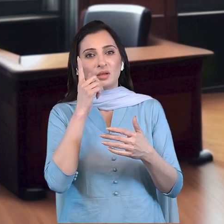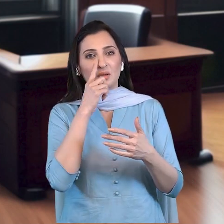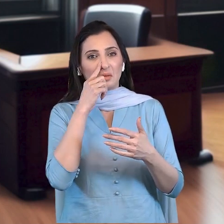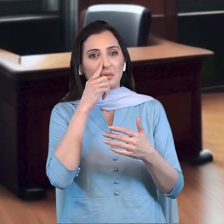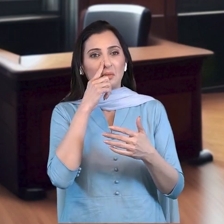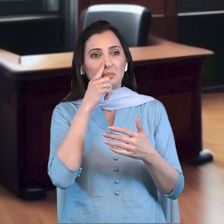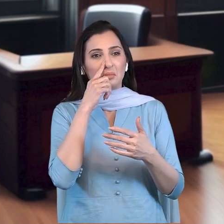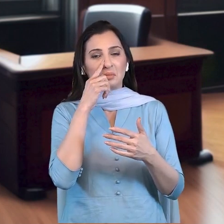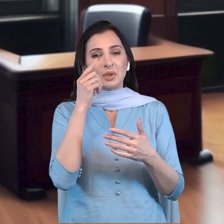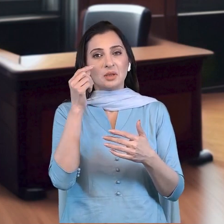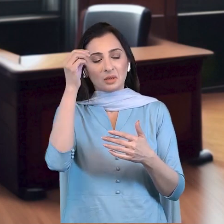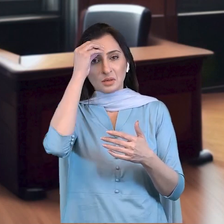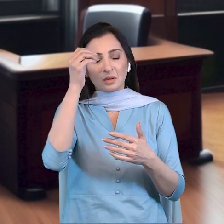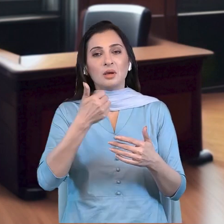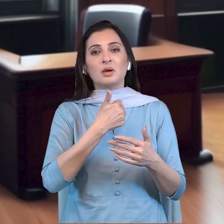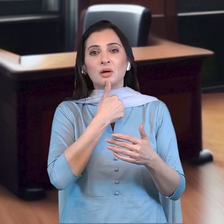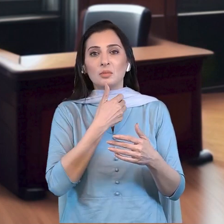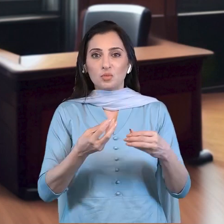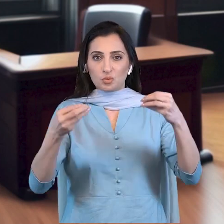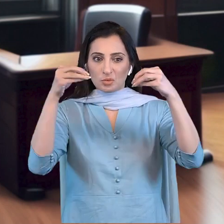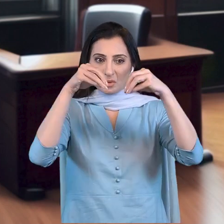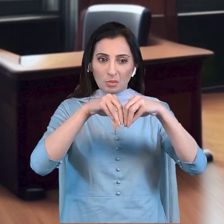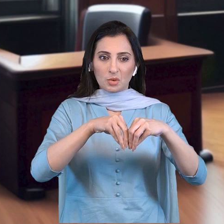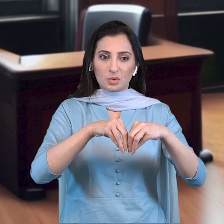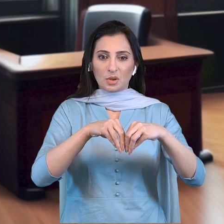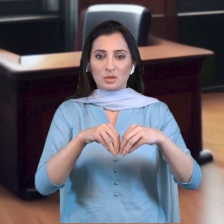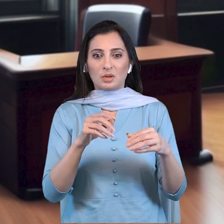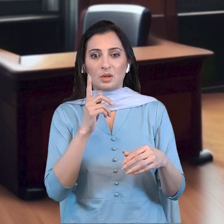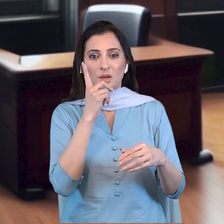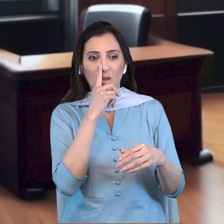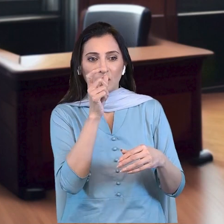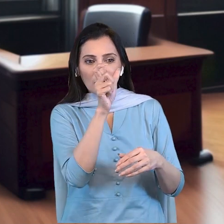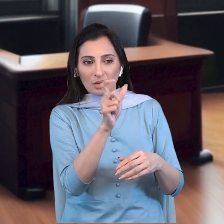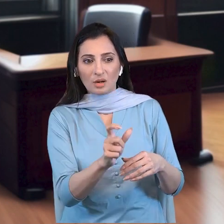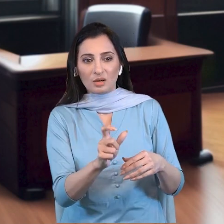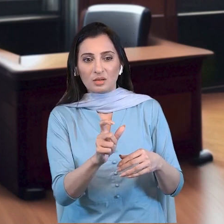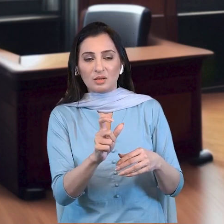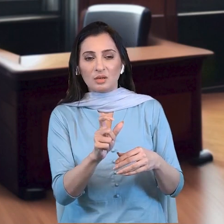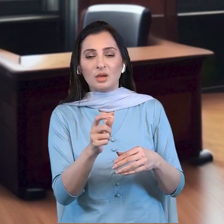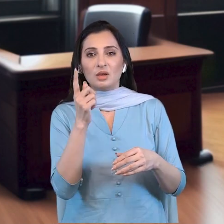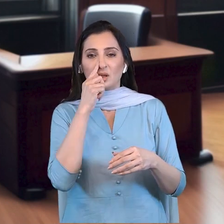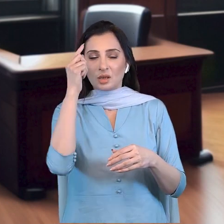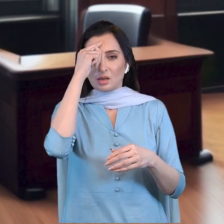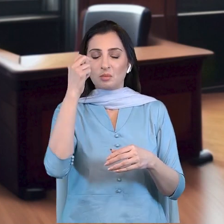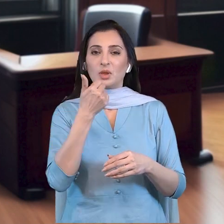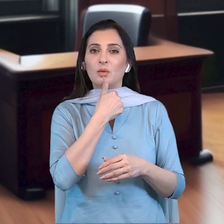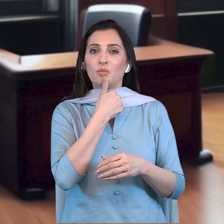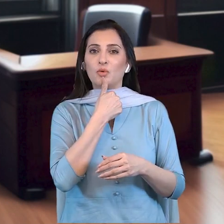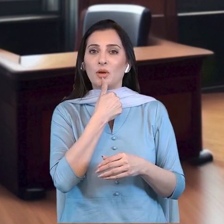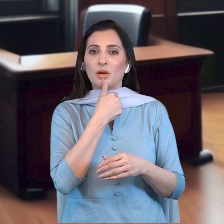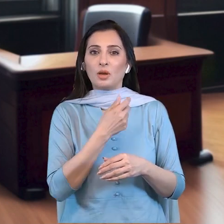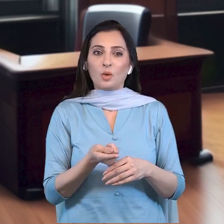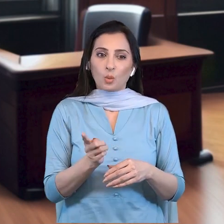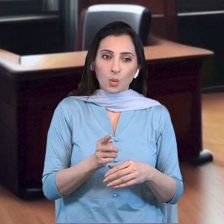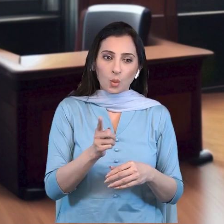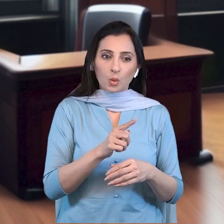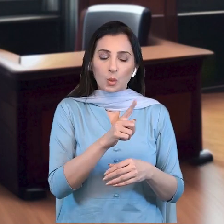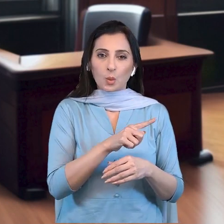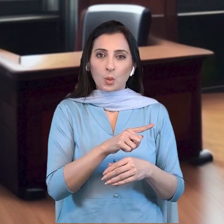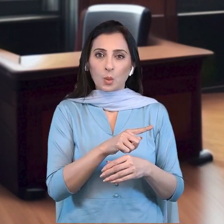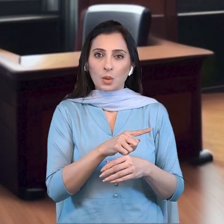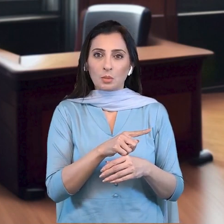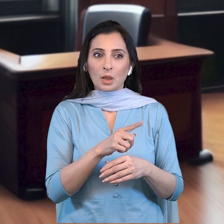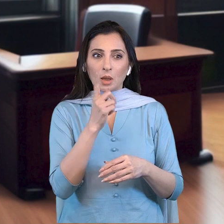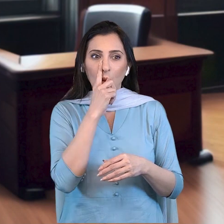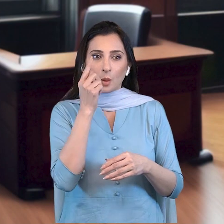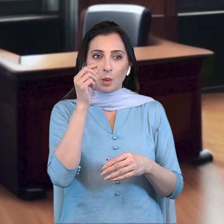ڈے ایکٹیویٹیز میں لڑکی کے ساتھ انوالو ہو جاتے ہیں، ٹیلی فون کالز پہ۔ اب تو ویڈیو چیٹس آ گئی ہیں، ویڈیو وغیرہ